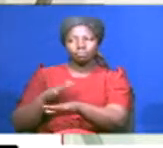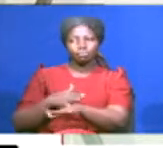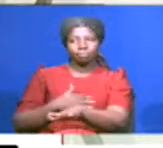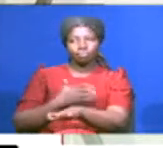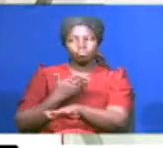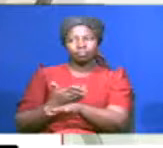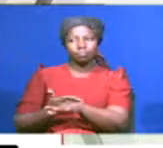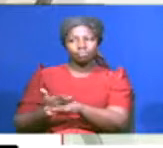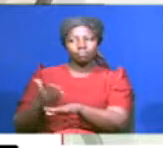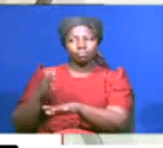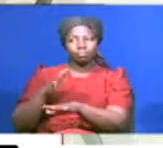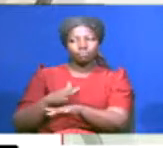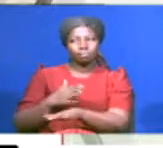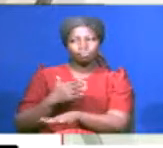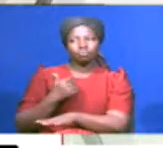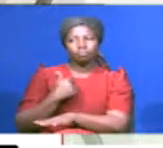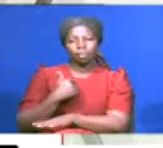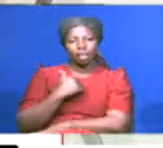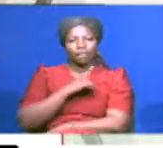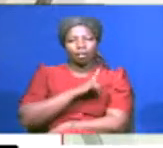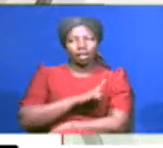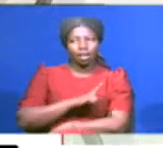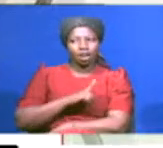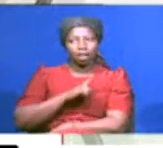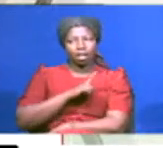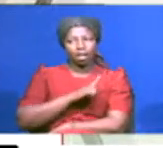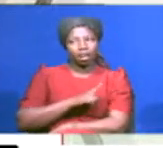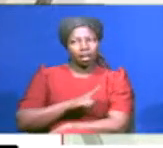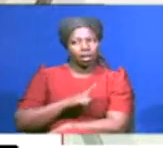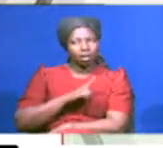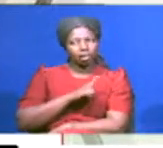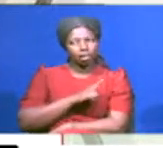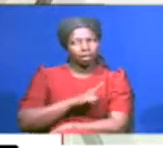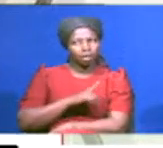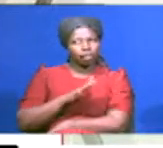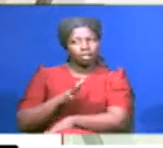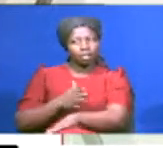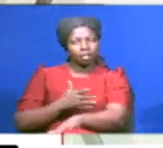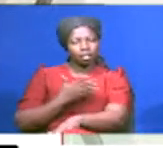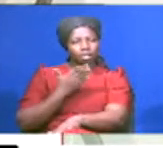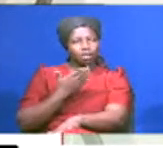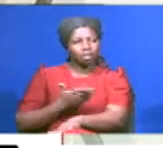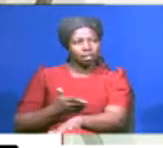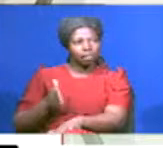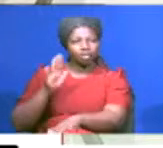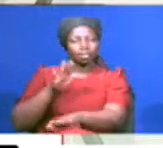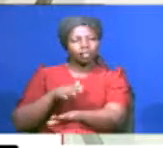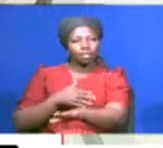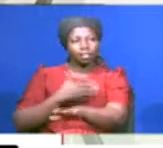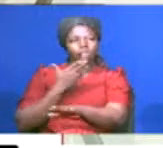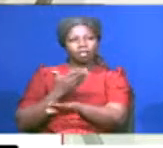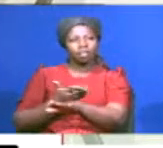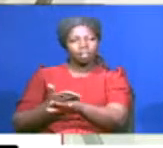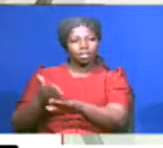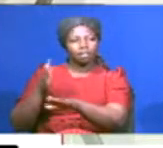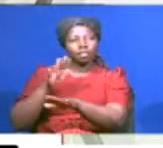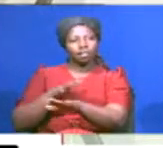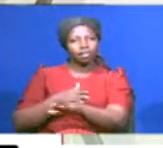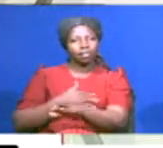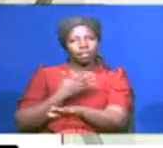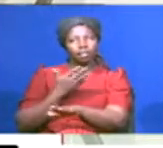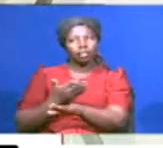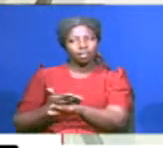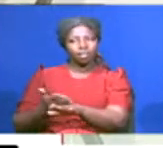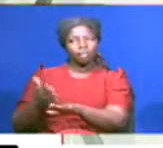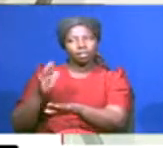na bahati wa Davida, ya vaibigo kie waki Davida, vachiru na vachokwa na vasero, vibandilo